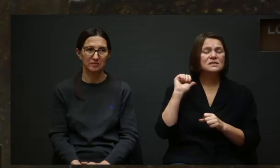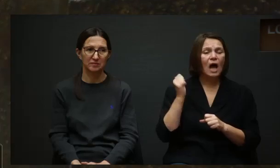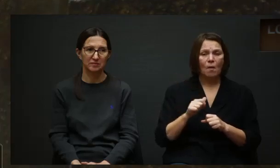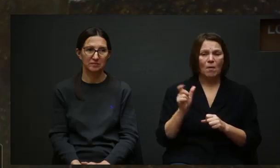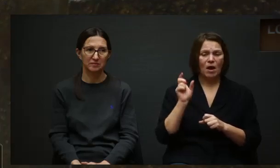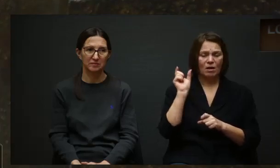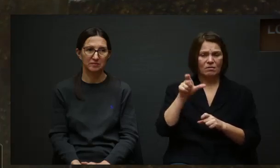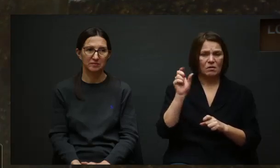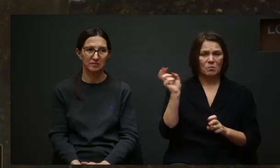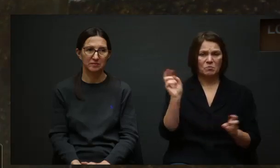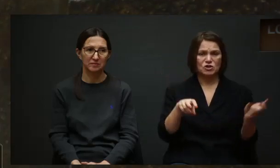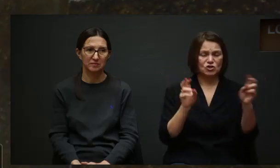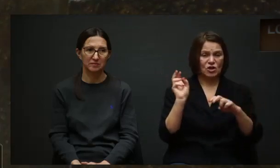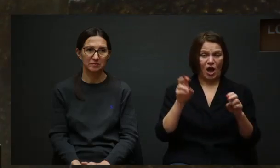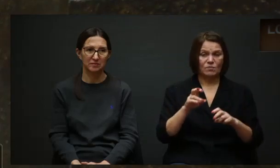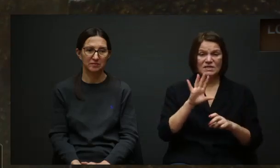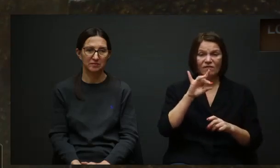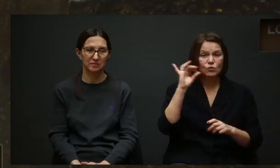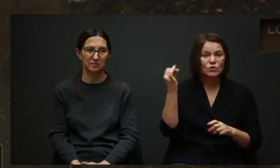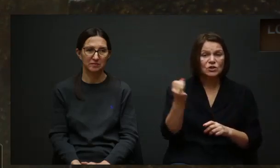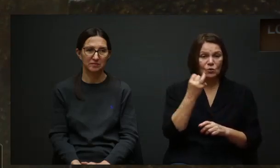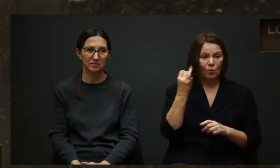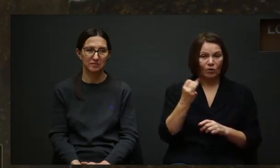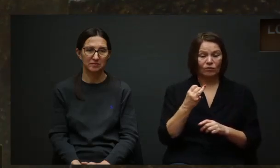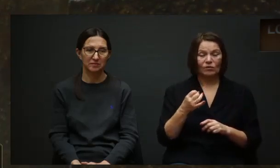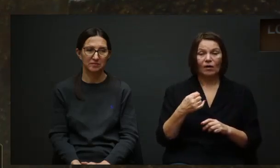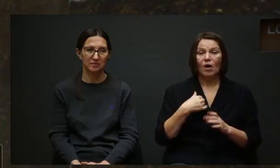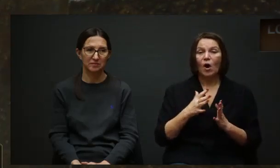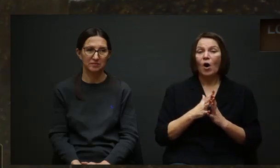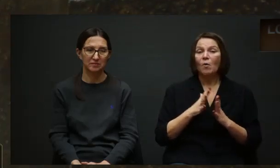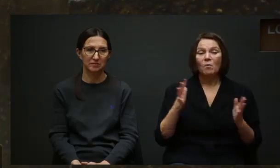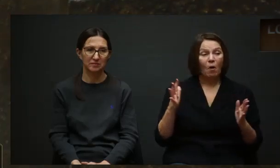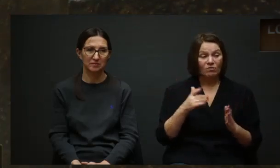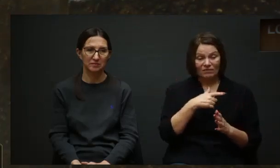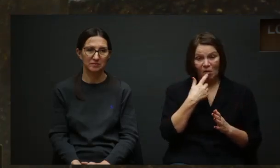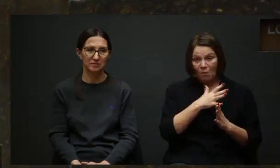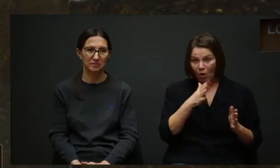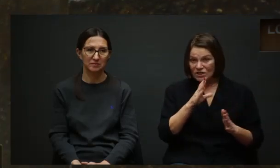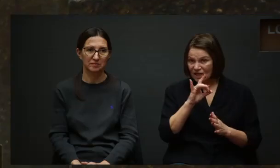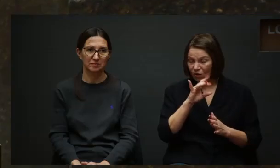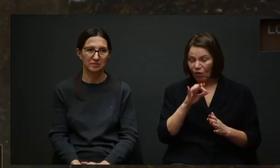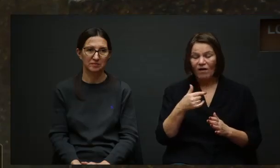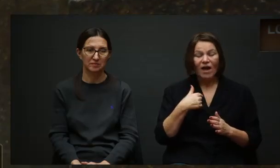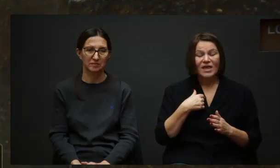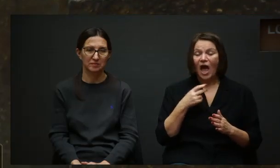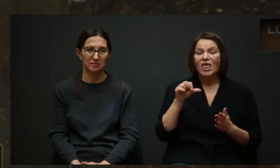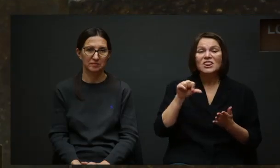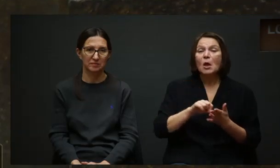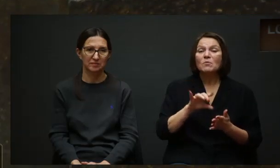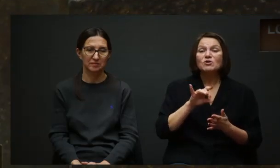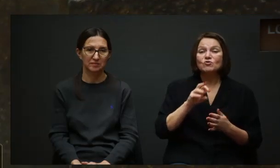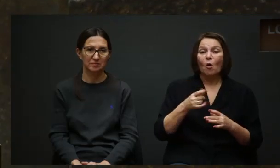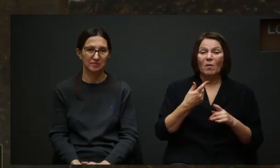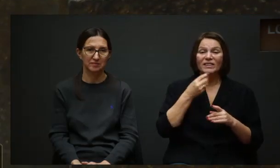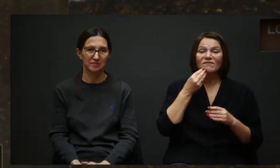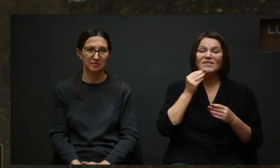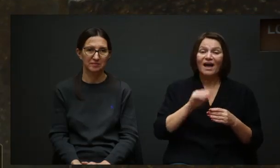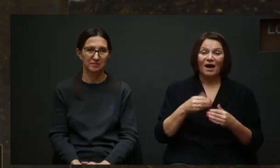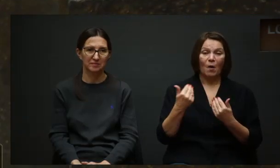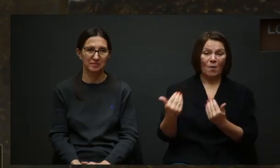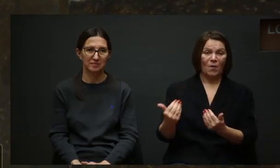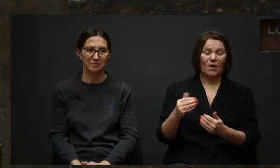я не знаю, я тут больше Серова, да. Я тут ни при чем, Айвазовский виноват, но